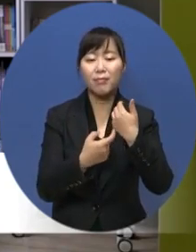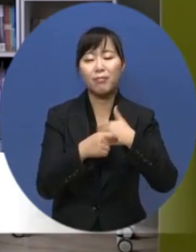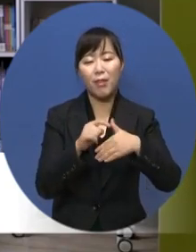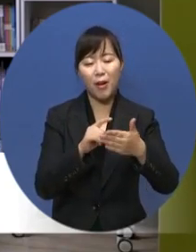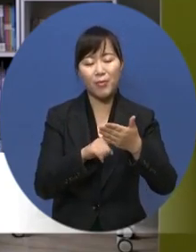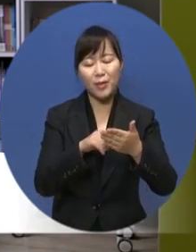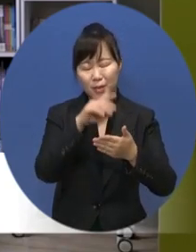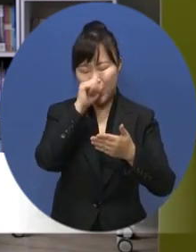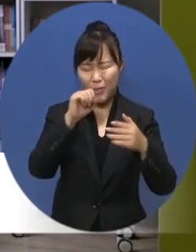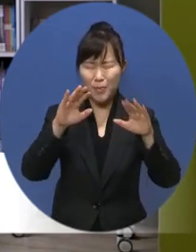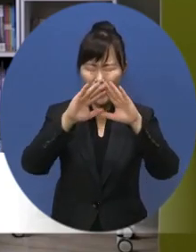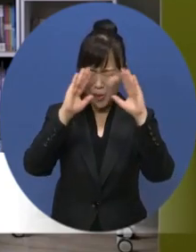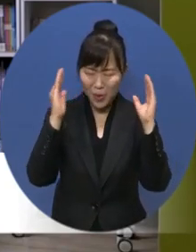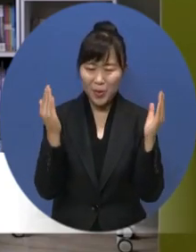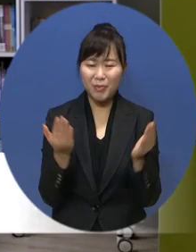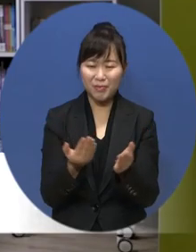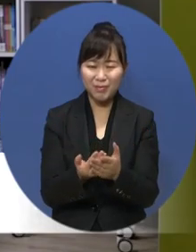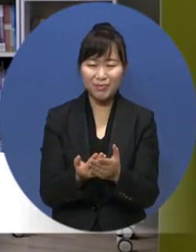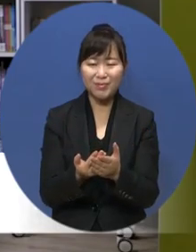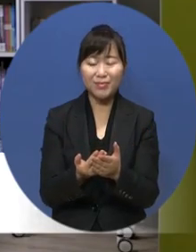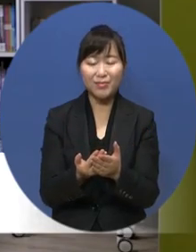마음도 좋고